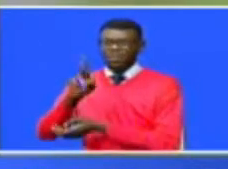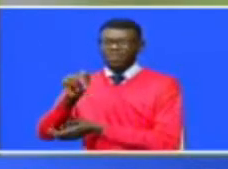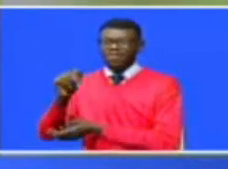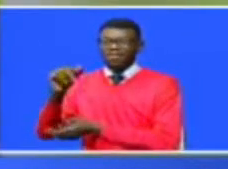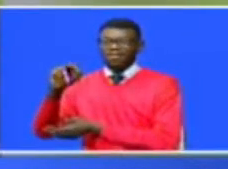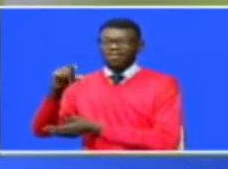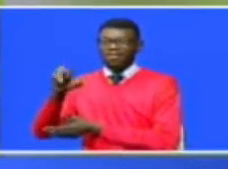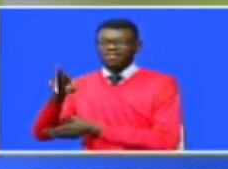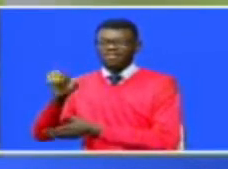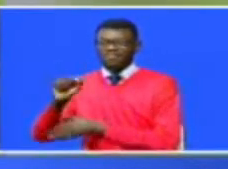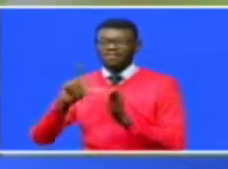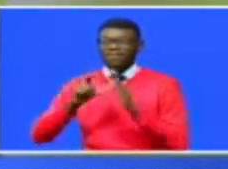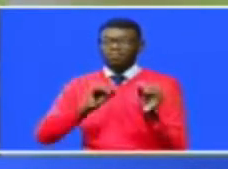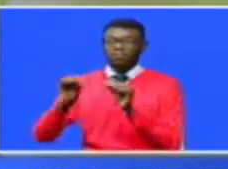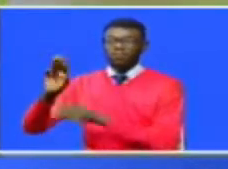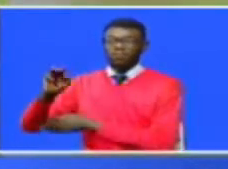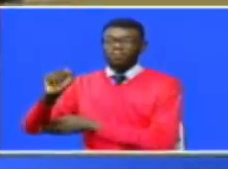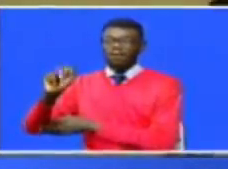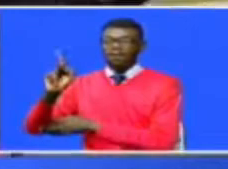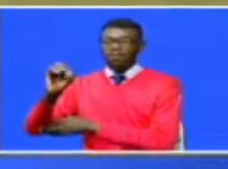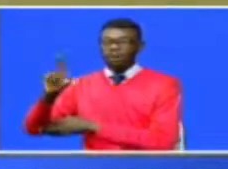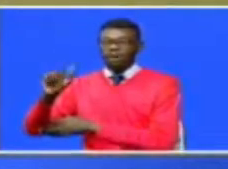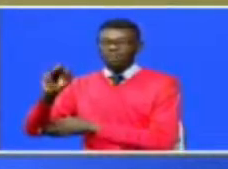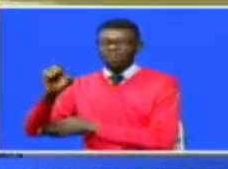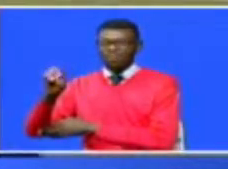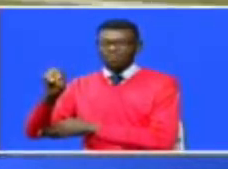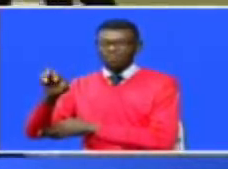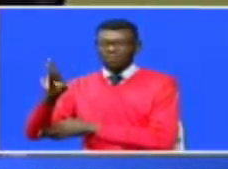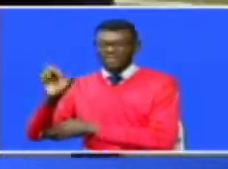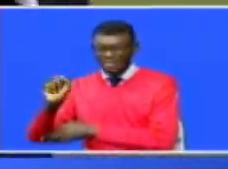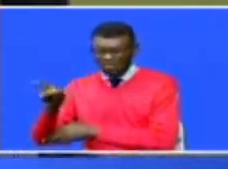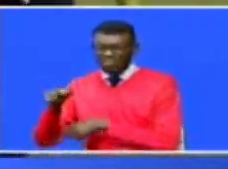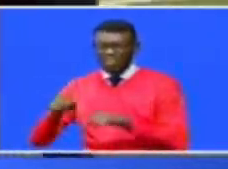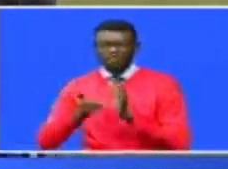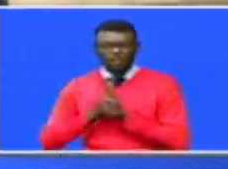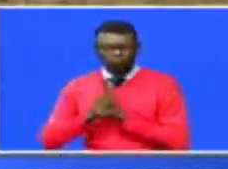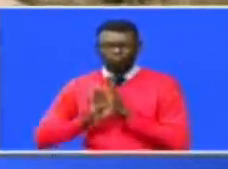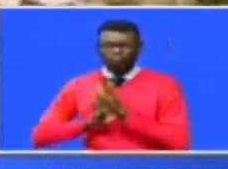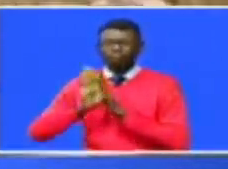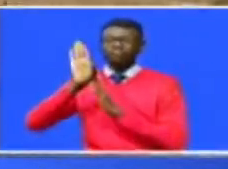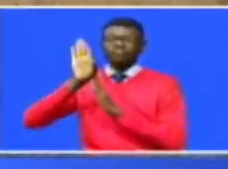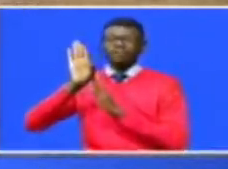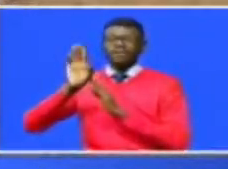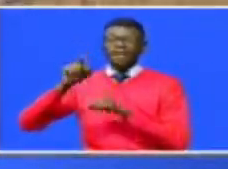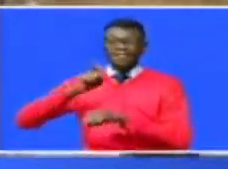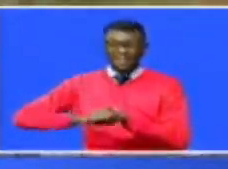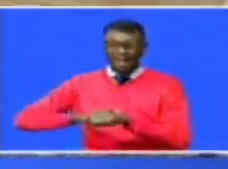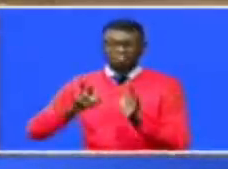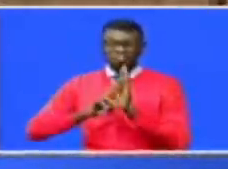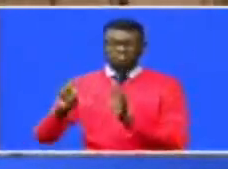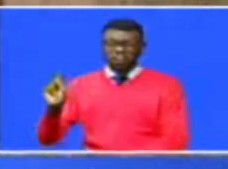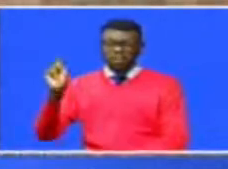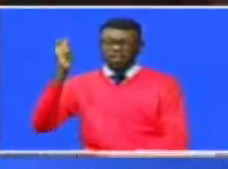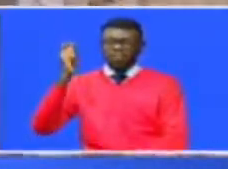ya Makolanders anapochezea hadi wa leo. Taaluma yake katika soka ilishamiri alipobahatika kuiwakilisha Kenya